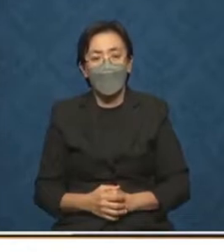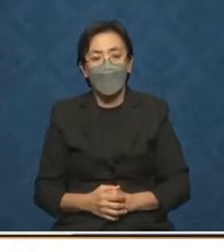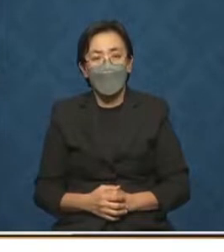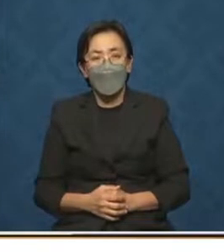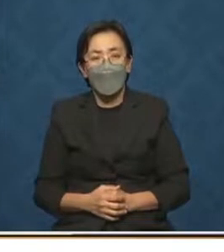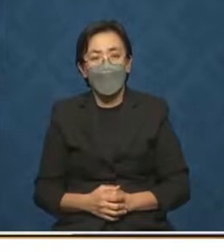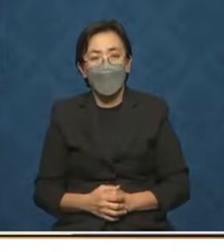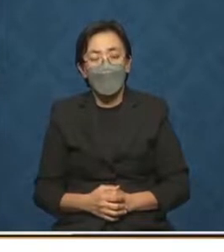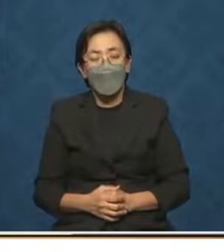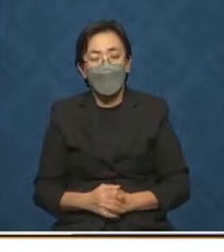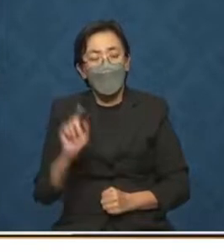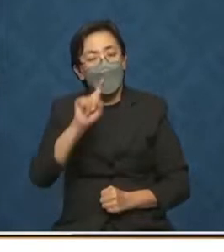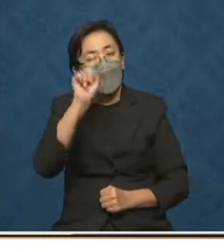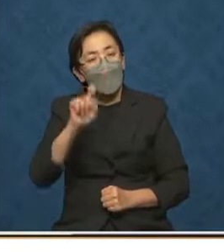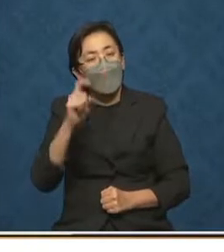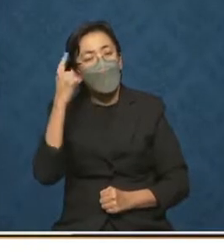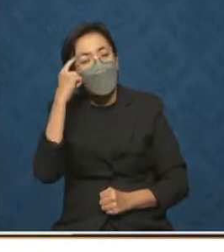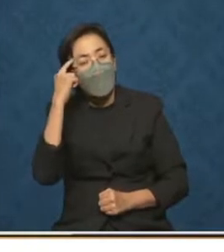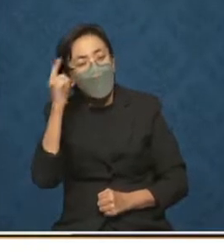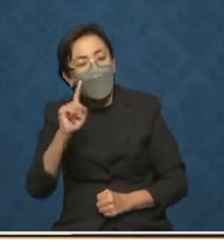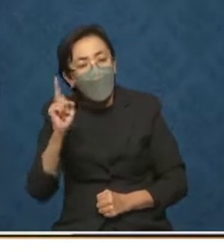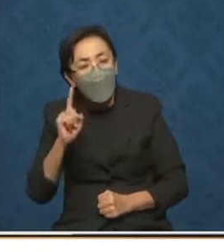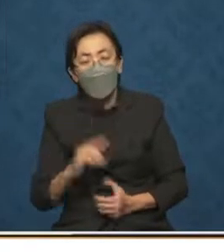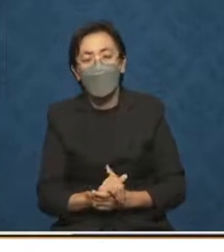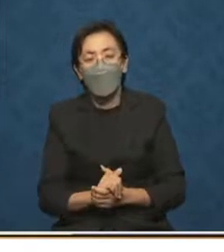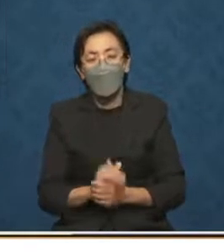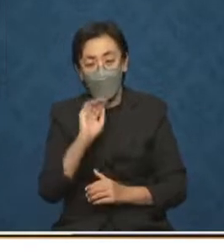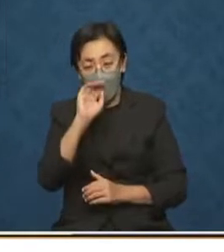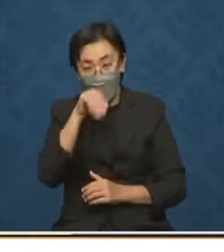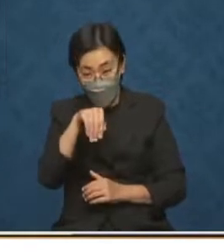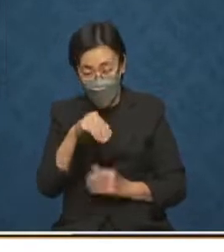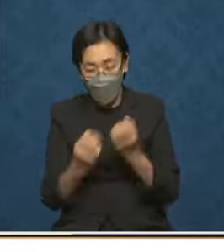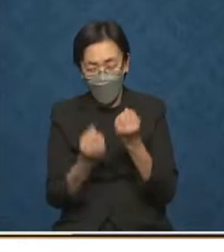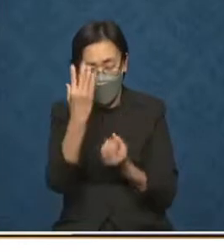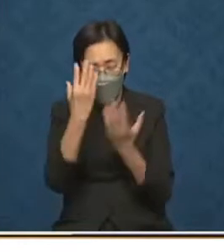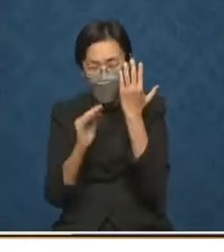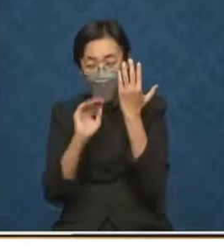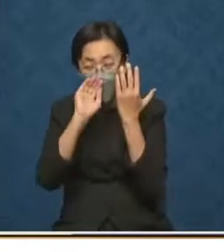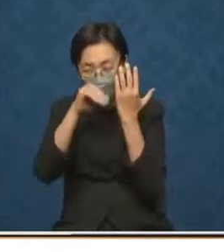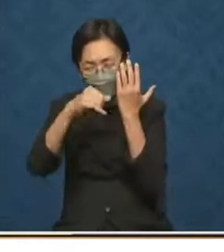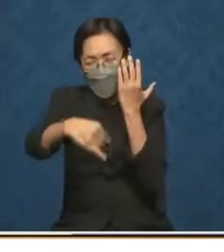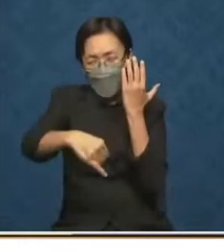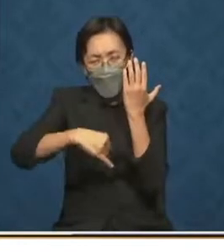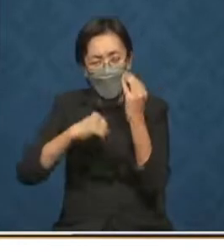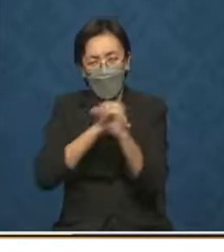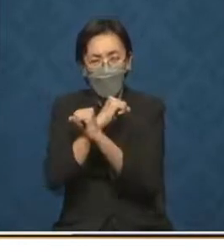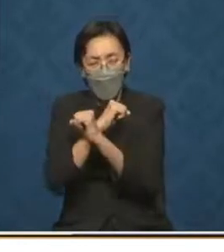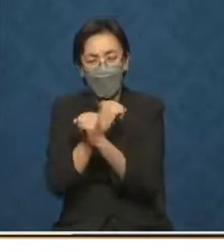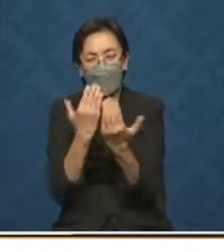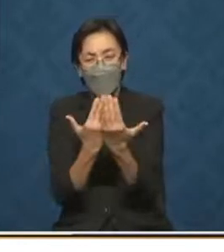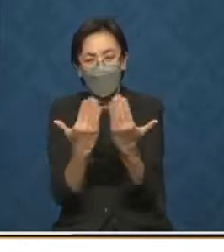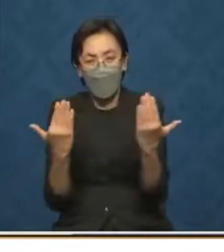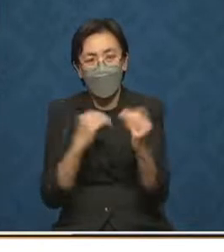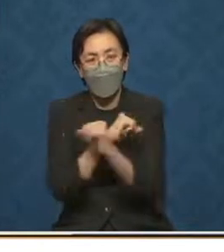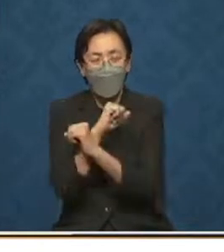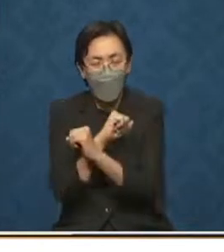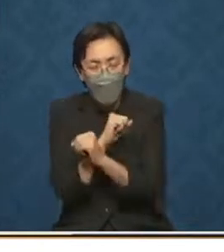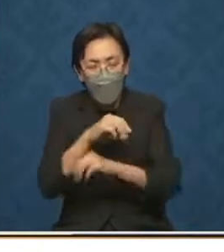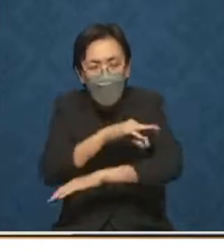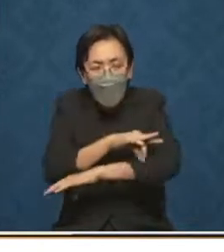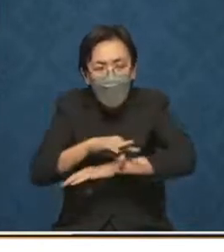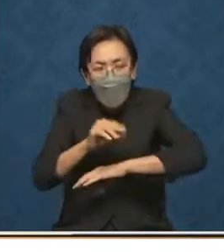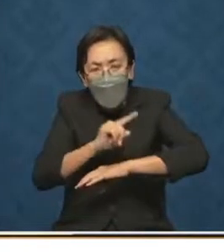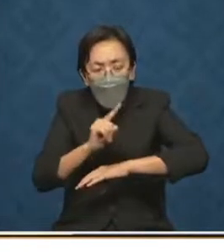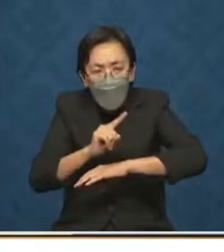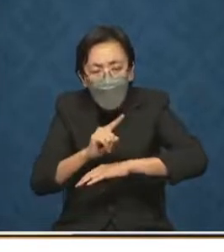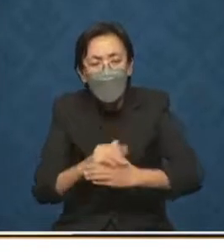และพร้อมตั้งข้อสังเกต การก่อสรางรวกันทางแบบกึ่งถาวรโดยให้เหตุผลว่า จะต้องออกแบบล